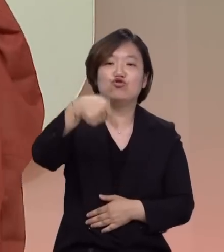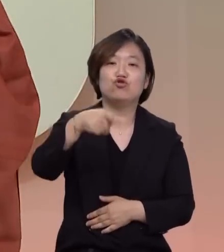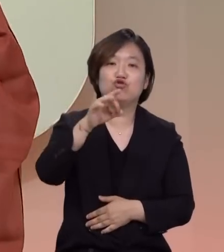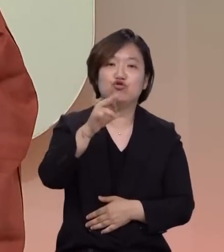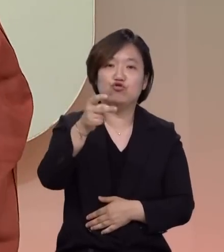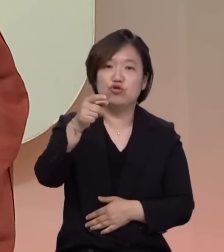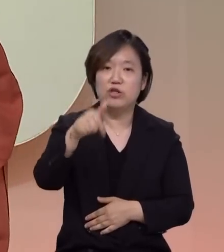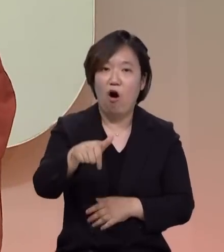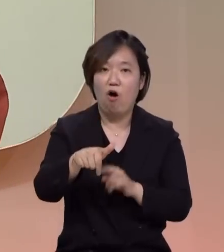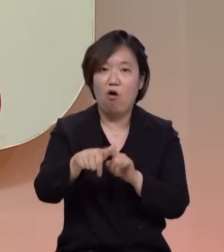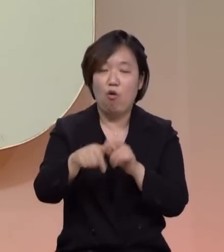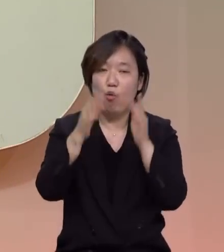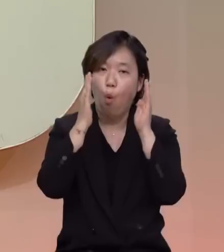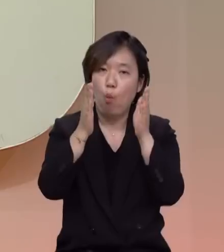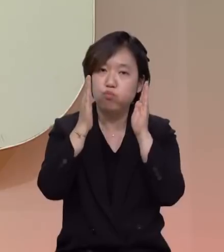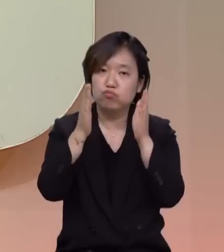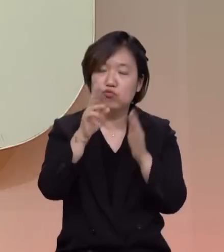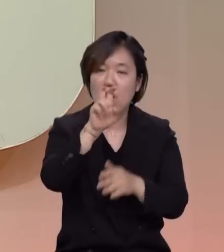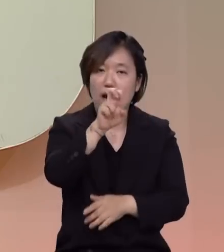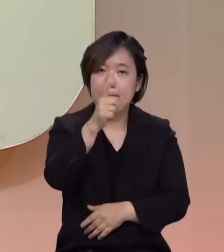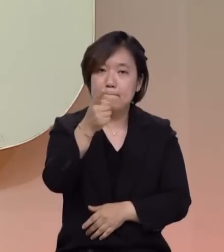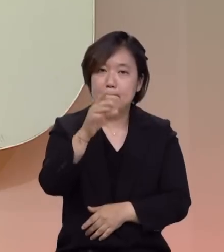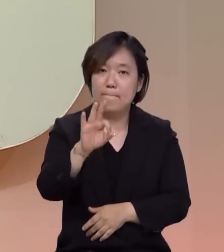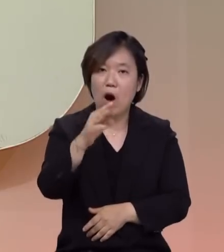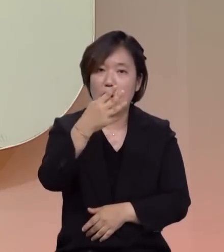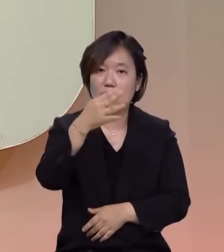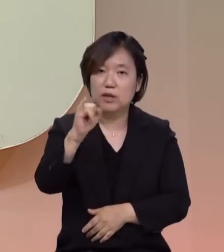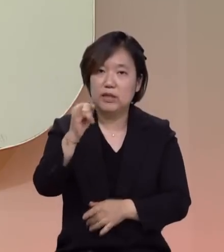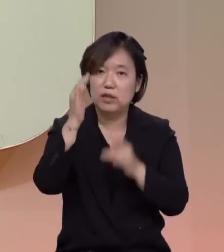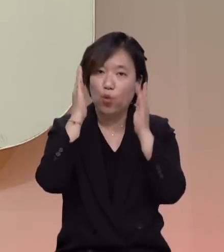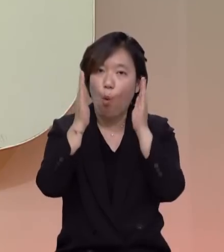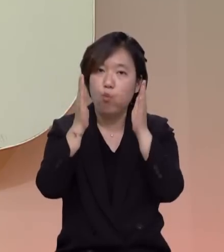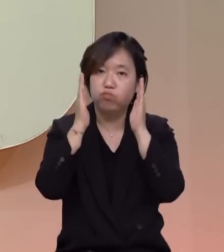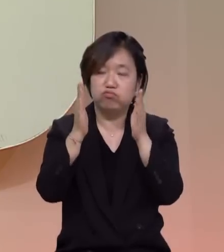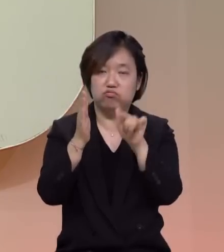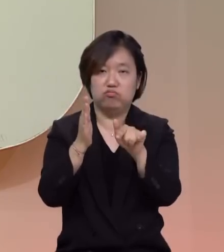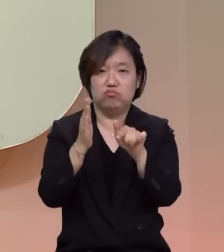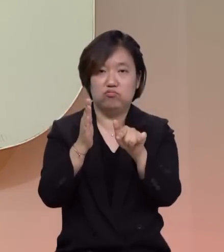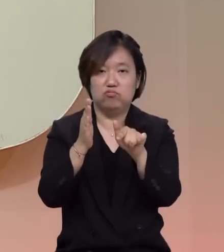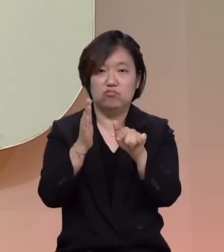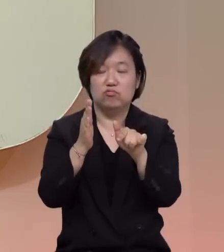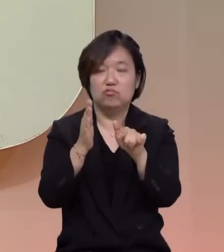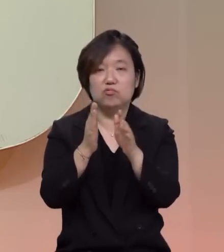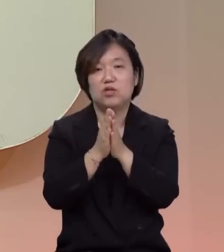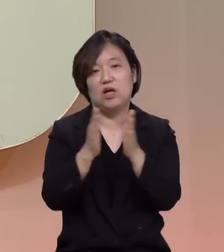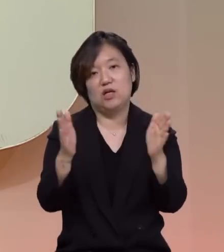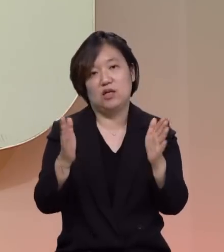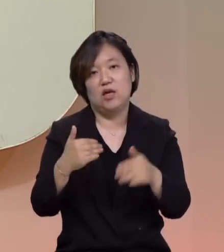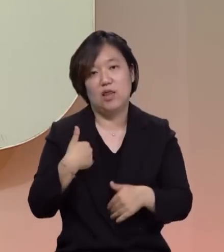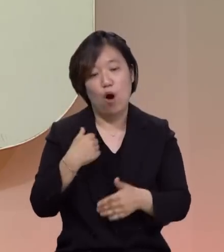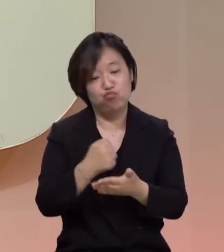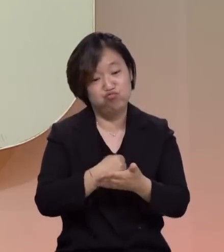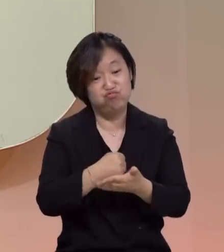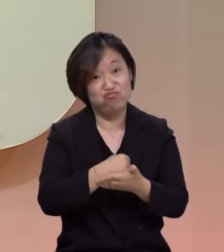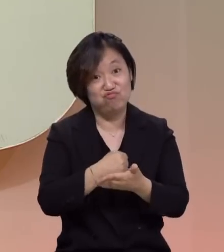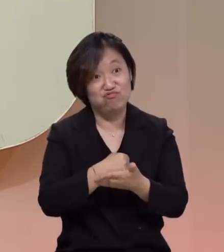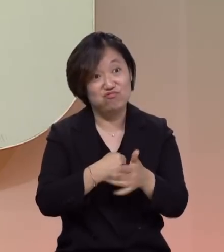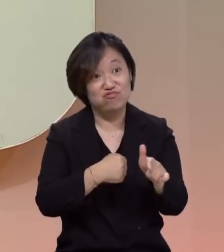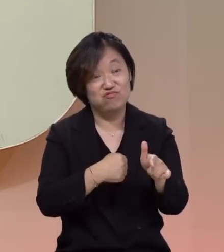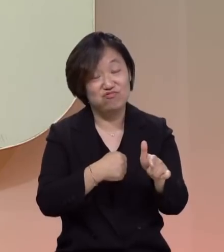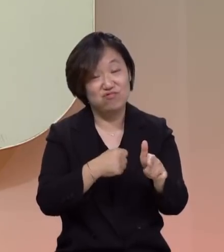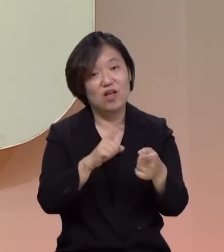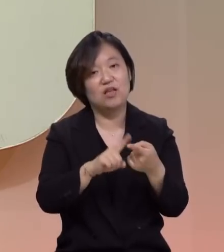공부랑 명리 이렇게 사주팔자 명예 공부를 그때 좀 깊이 하셨대요 이렇게 그냥